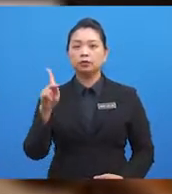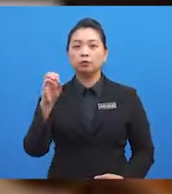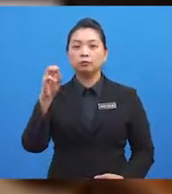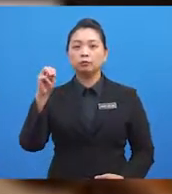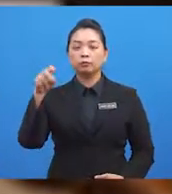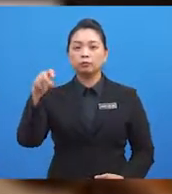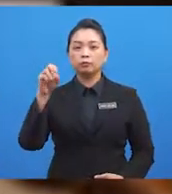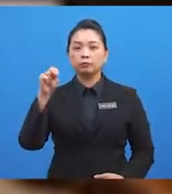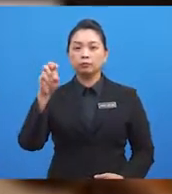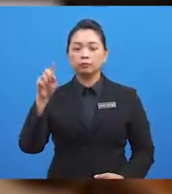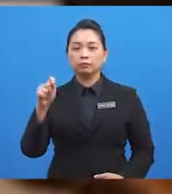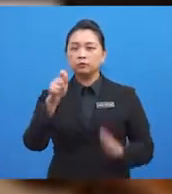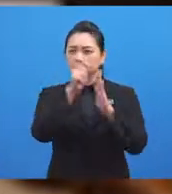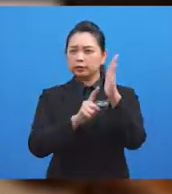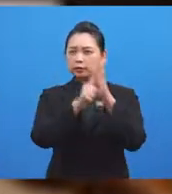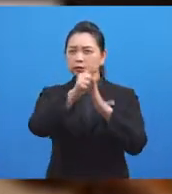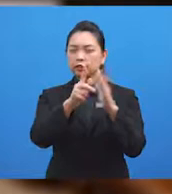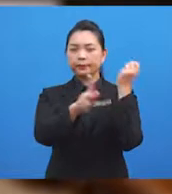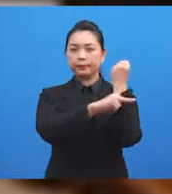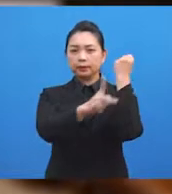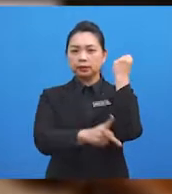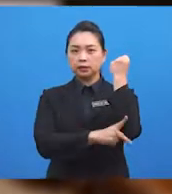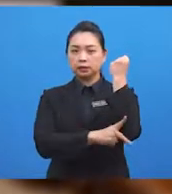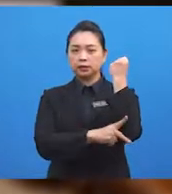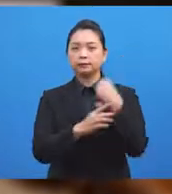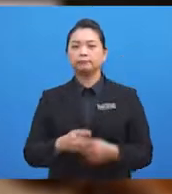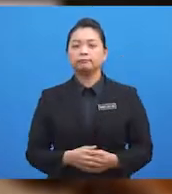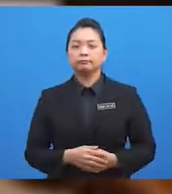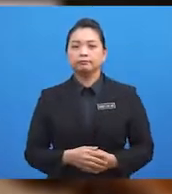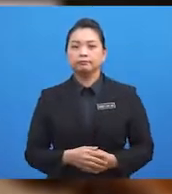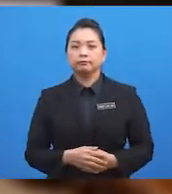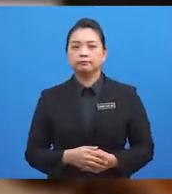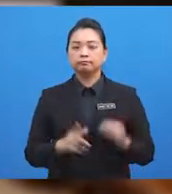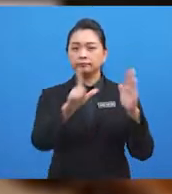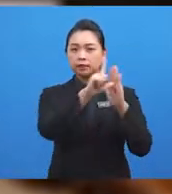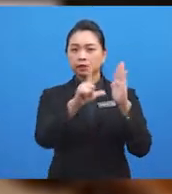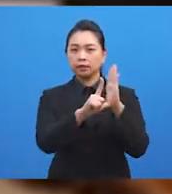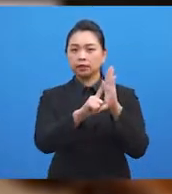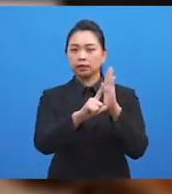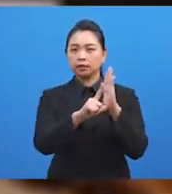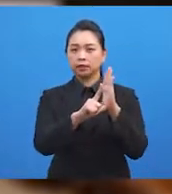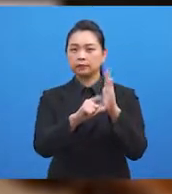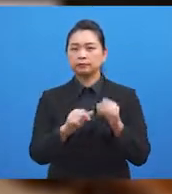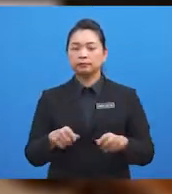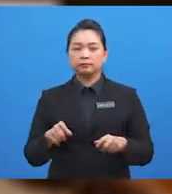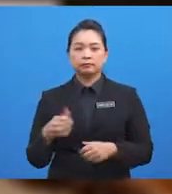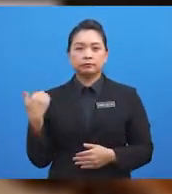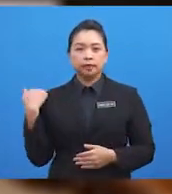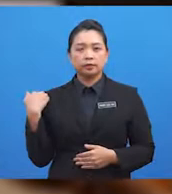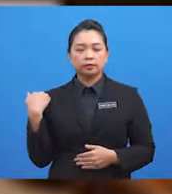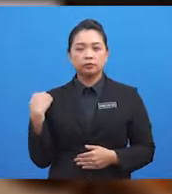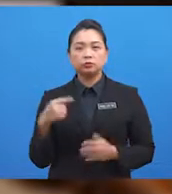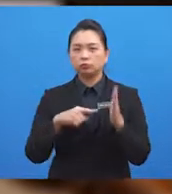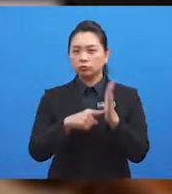tertinggi Parlimen, Badan Perundangan Persekutuan. Perlembagaan Persekutuan juga